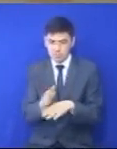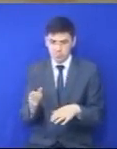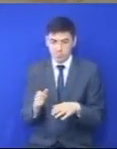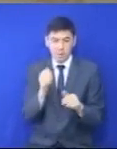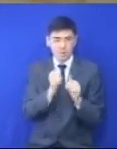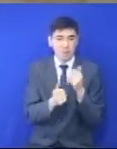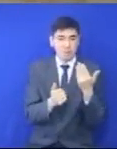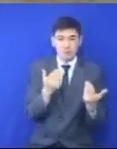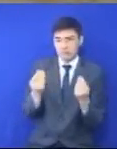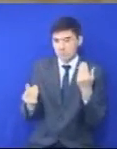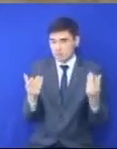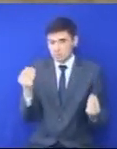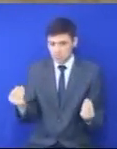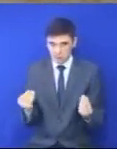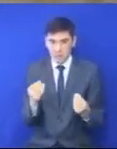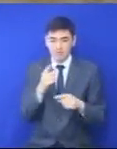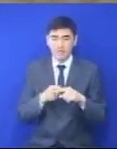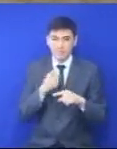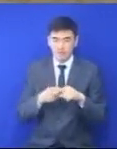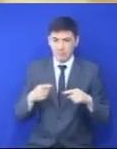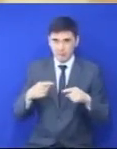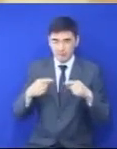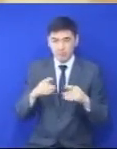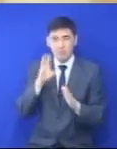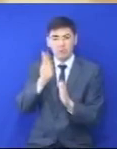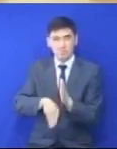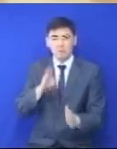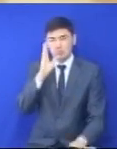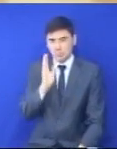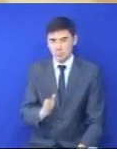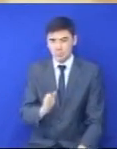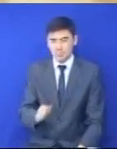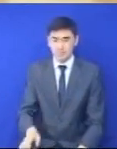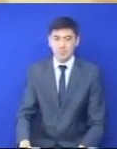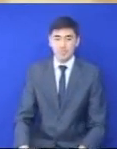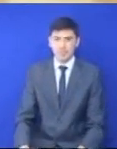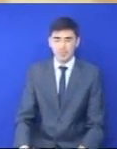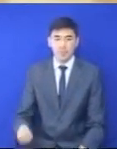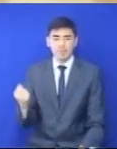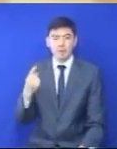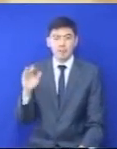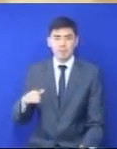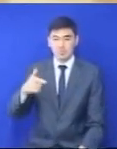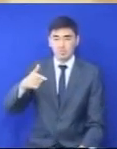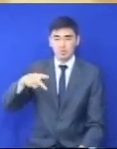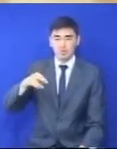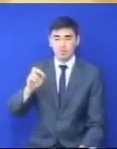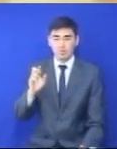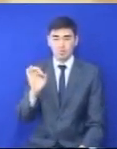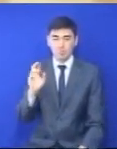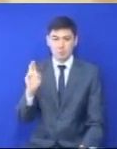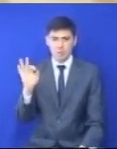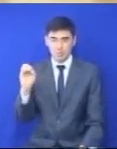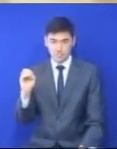әр топтың жеңімпаздары жартылай финалға шығады. Турнир қорытындысы бойынша бірінші орынды Глубокой ауданының